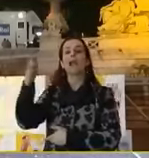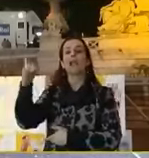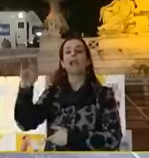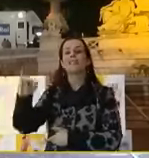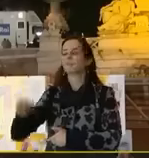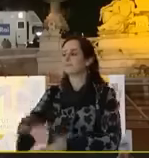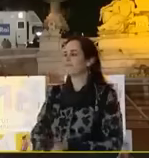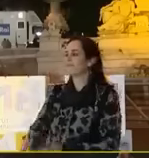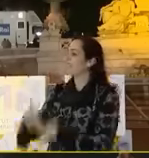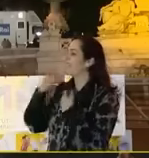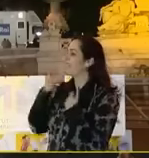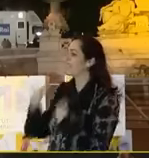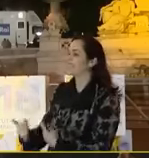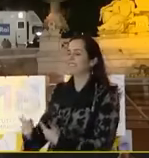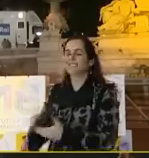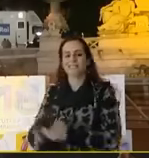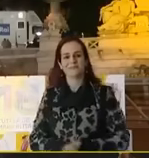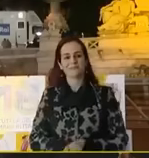Grazie Press.